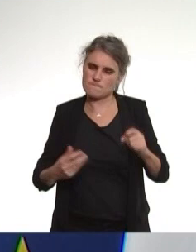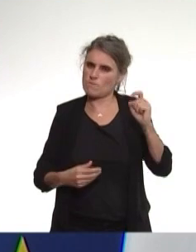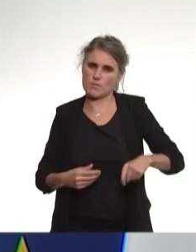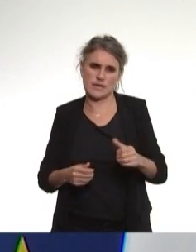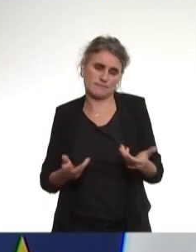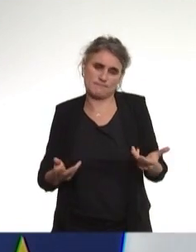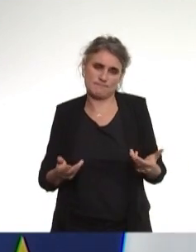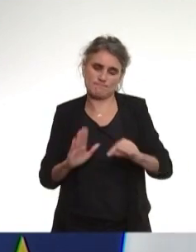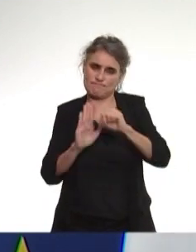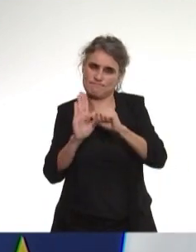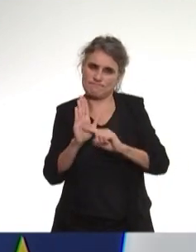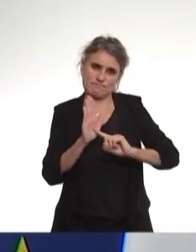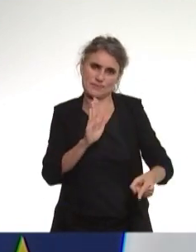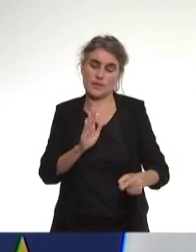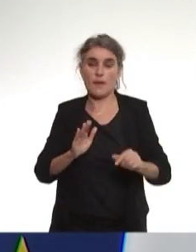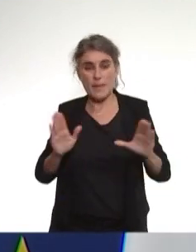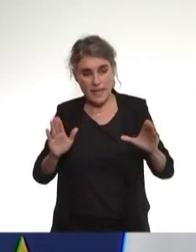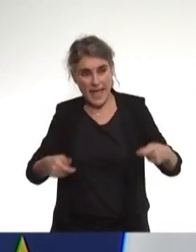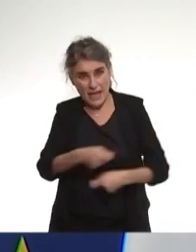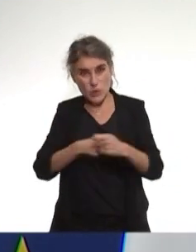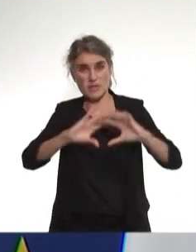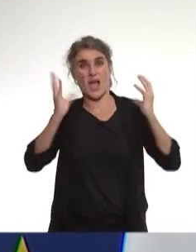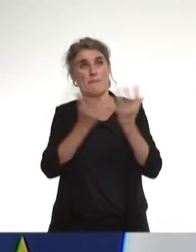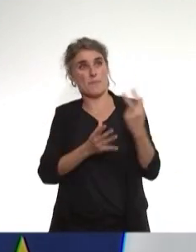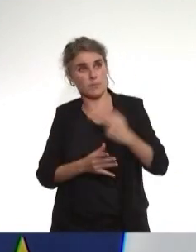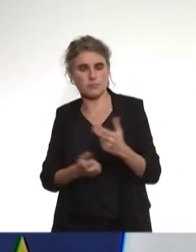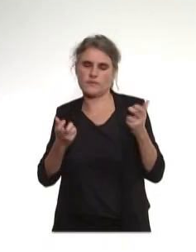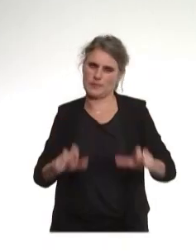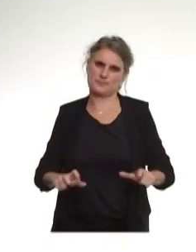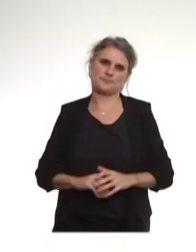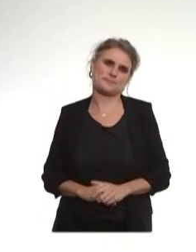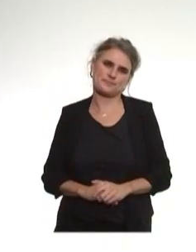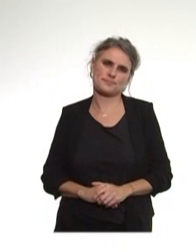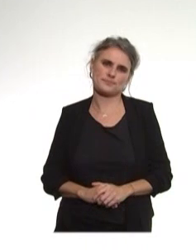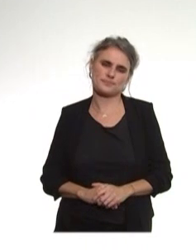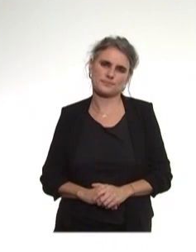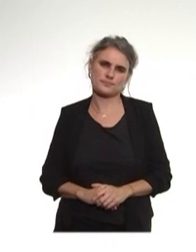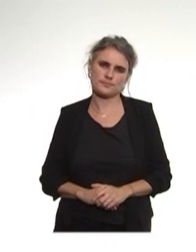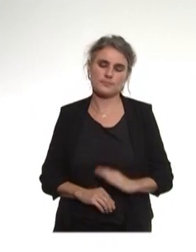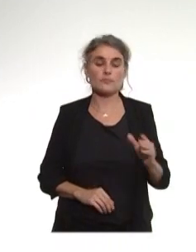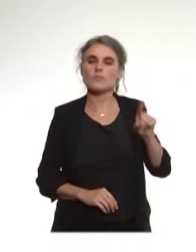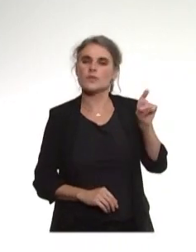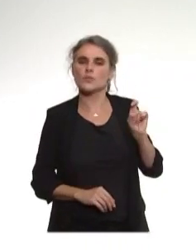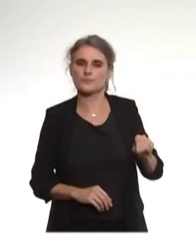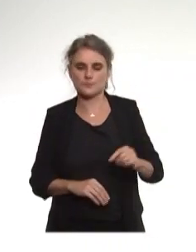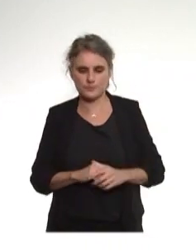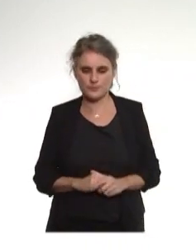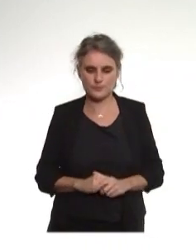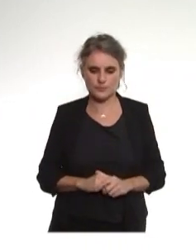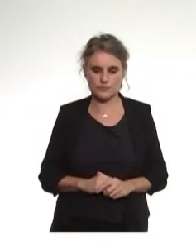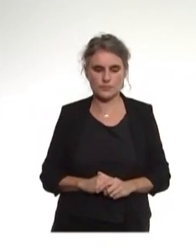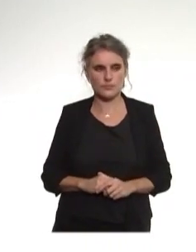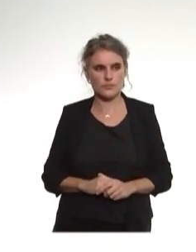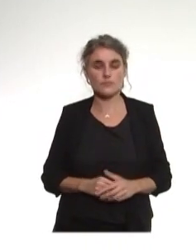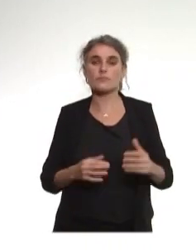protéger les français mais on ne paralyse pas la vie économique et sociale de notre pays une question de mathieu que faites-vous concernant les